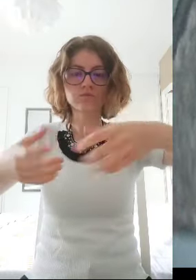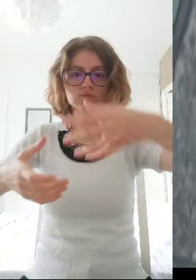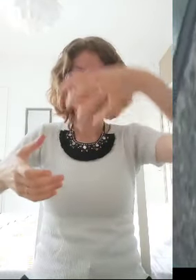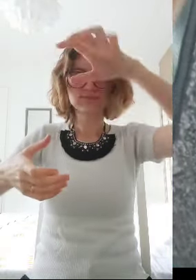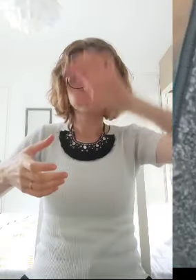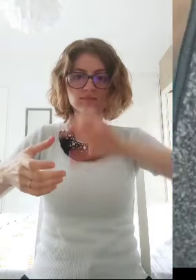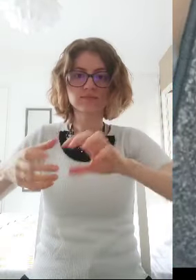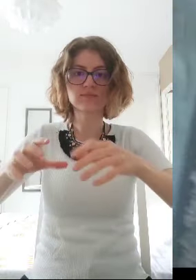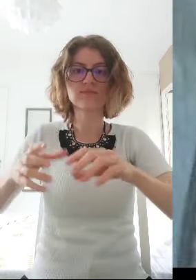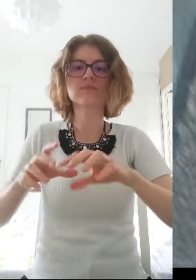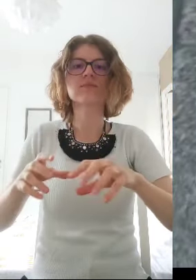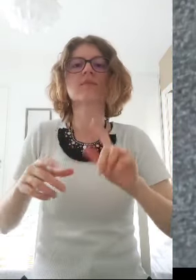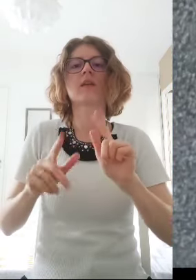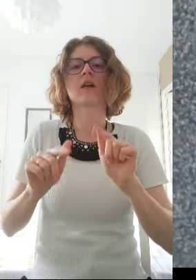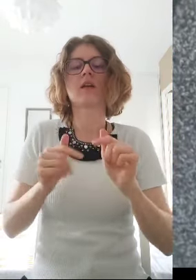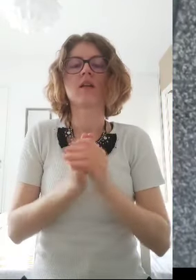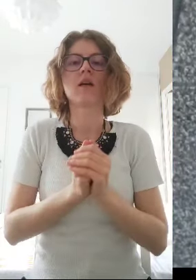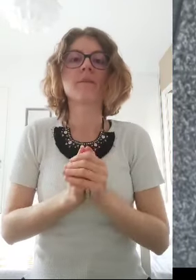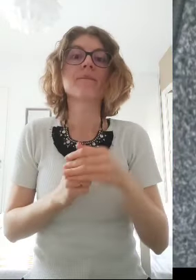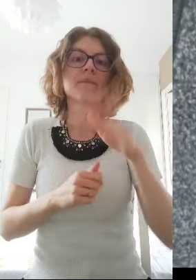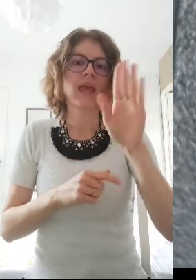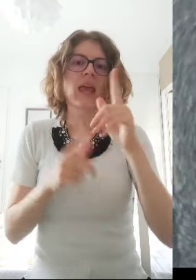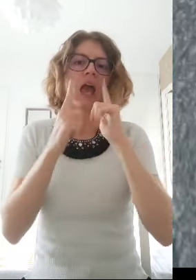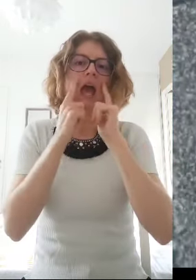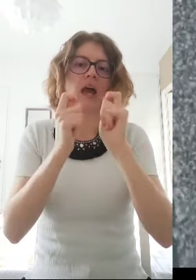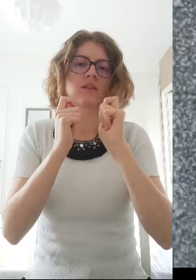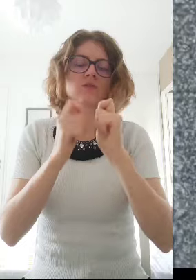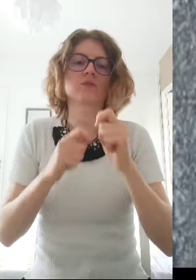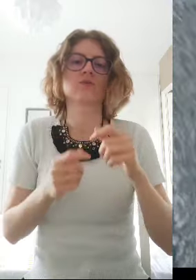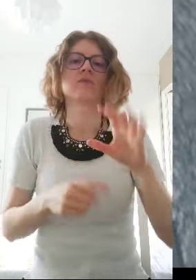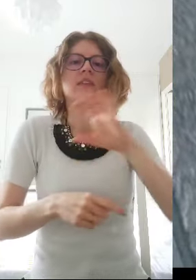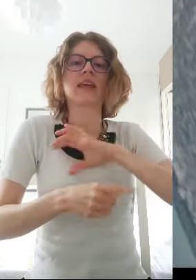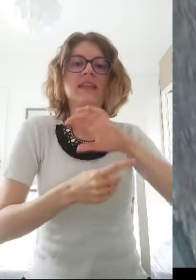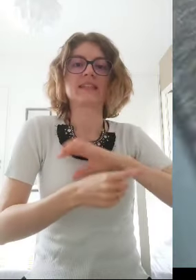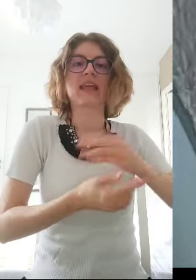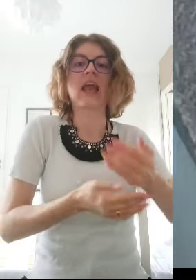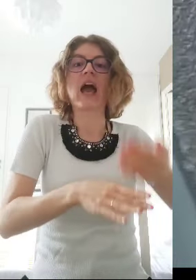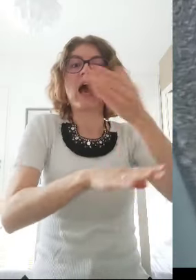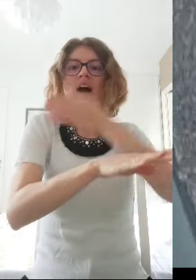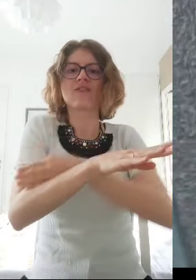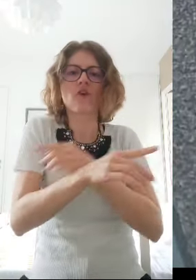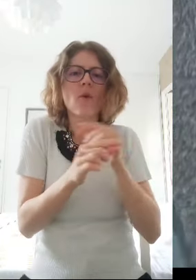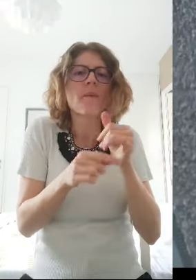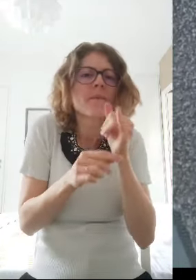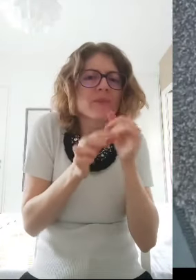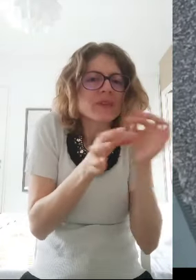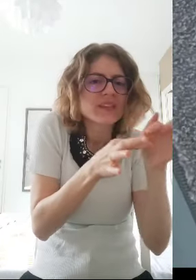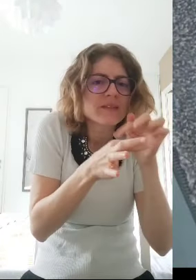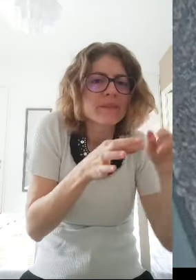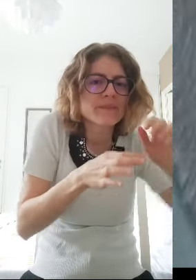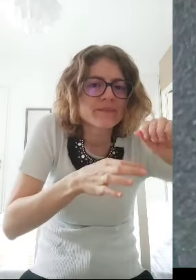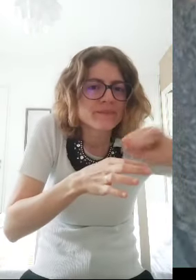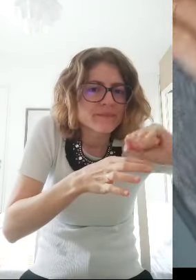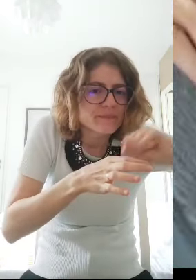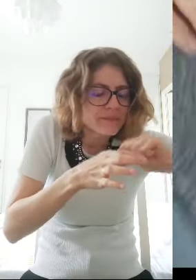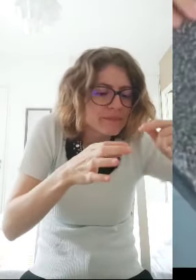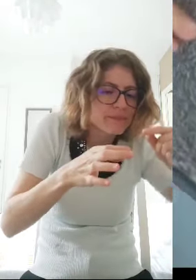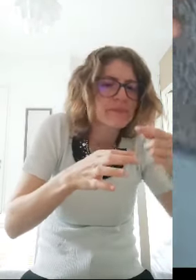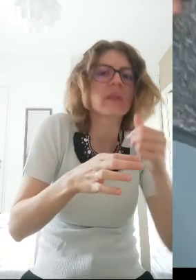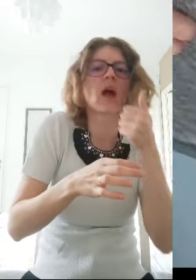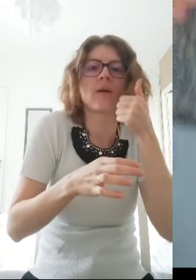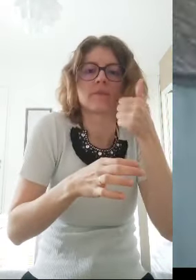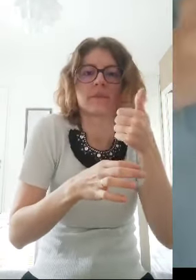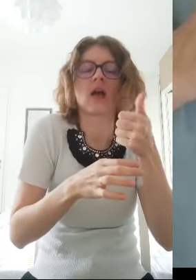tout. Mais attention, faites bien un test au préalable sur une petite zone pour voir si ça ne raye pas votre matière,